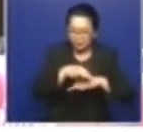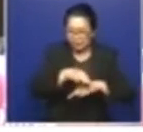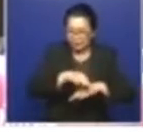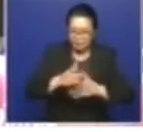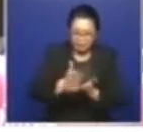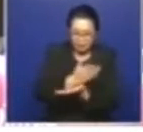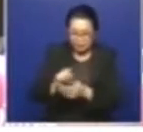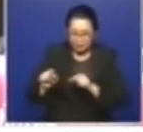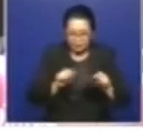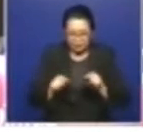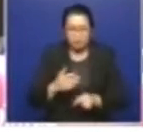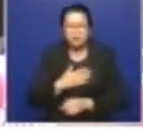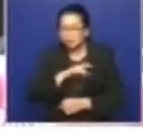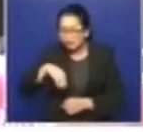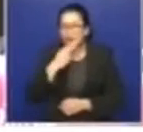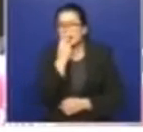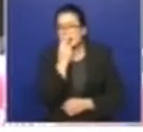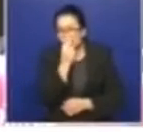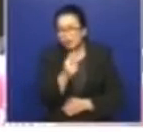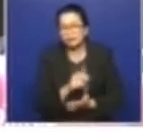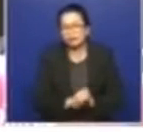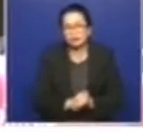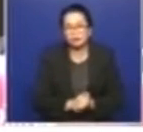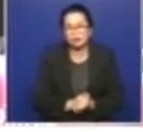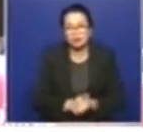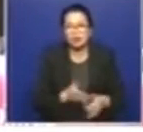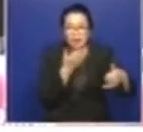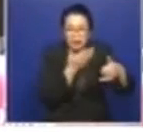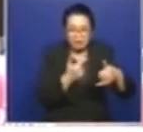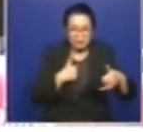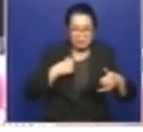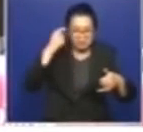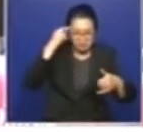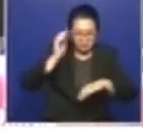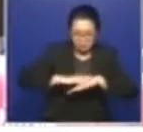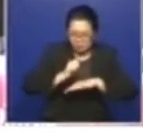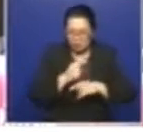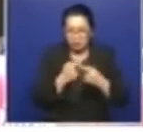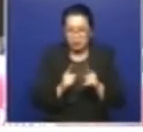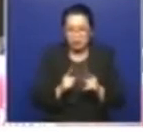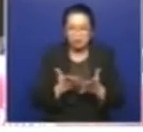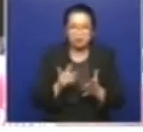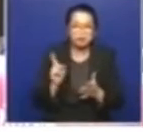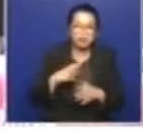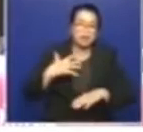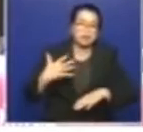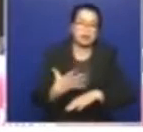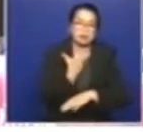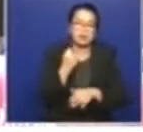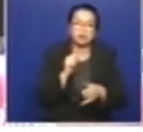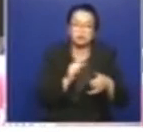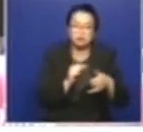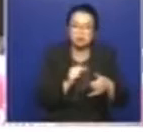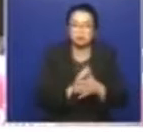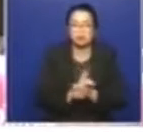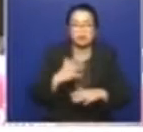จเห็นนะฮะท่านเห็นประสิทธิภาพท่านอาจจะเป็นคนมีความสามารถแต่ถูกกัดกร่อนด้วยการเมืองการเมื